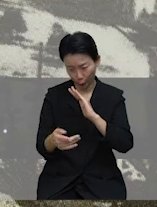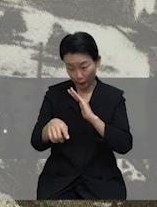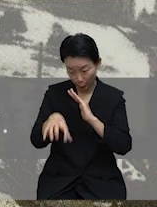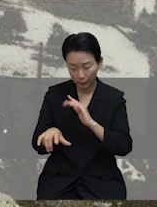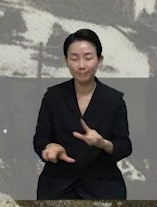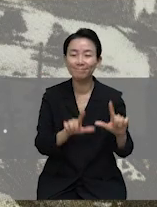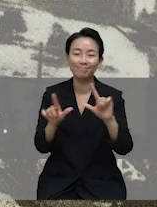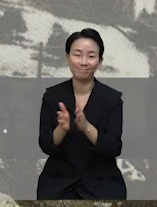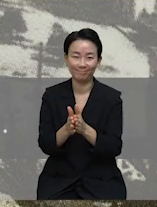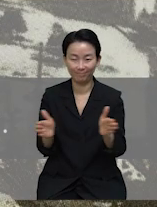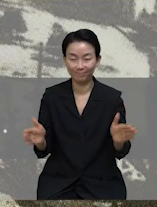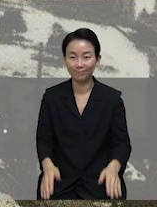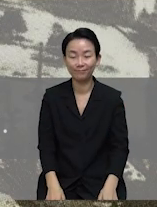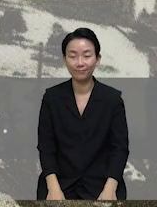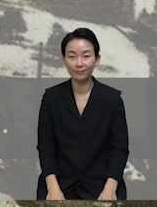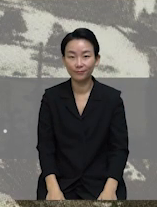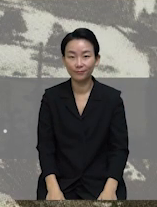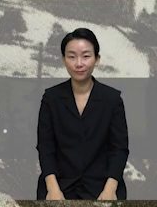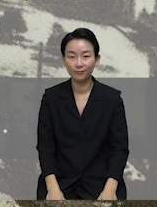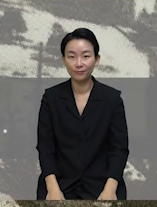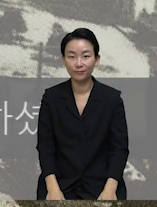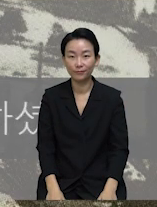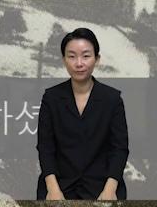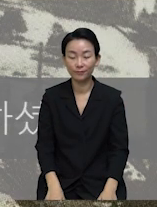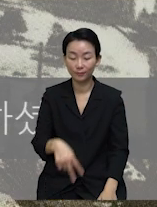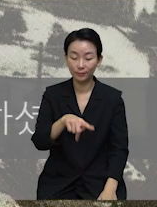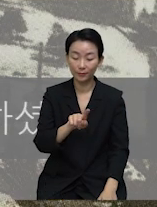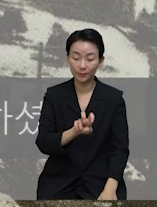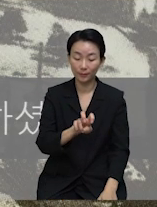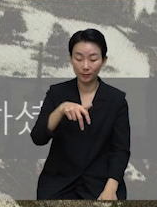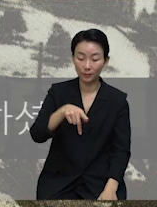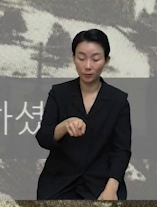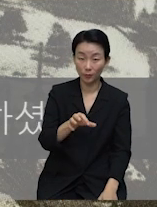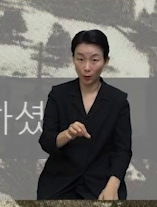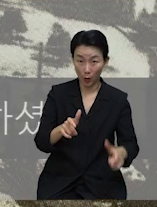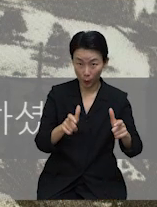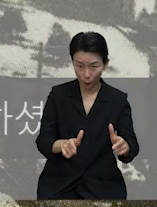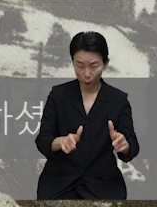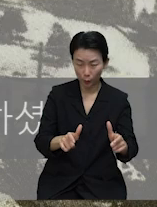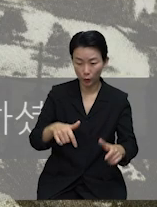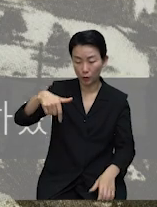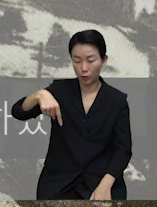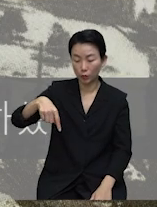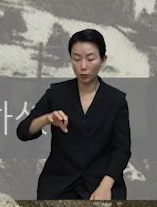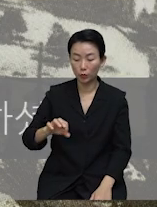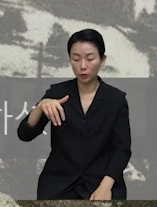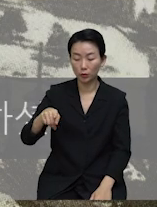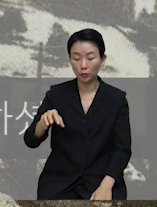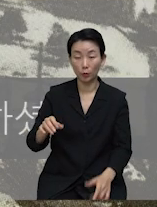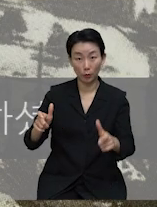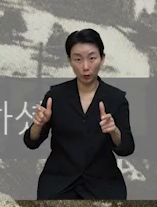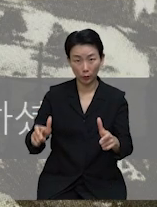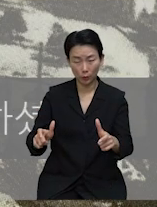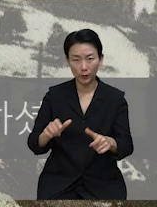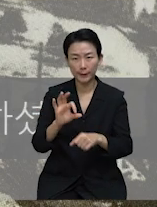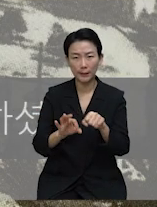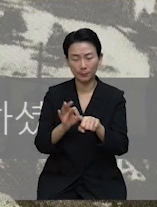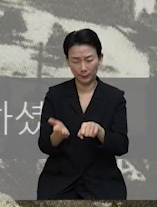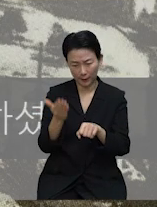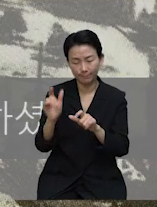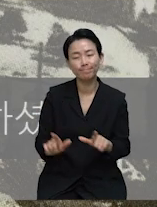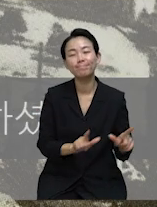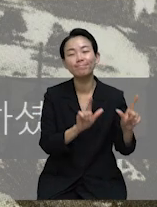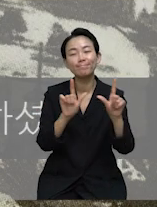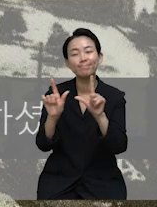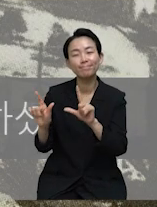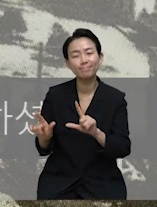경복궁 관사에서 생활을 시작하셨습니다. 이후 삼청동과 현 청와대 부근인 궁정동에서